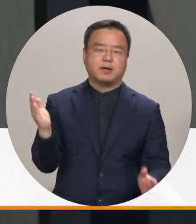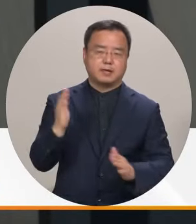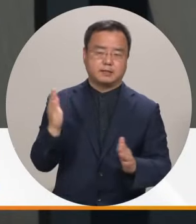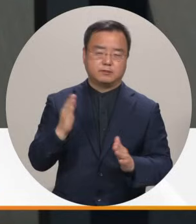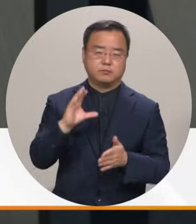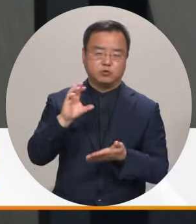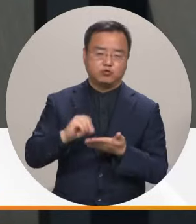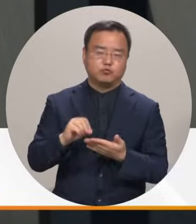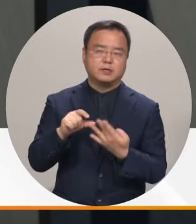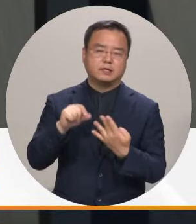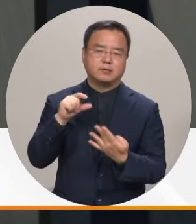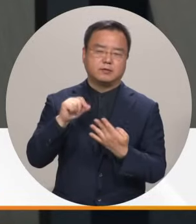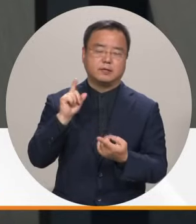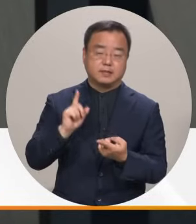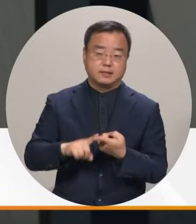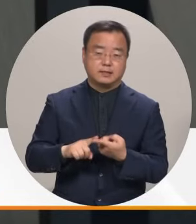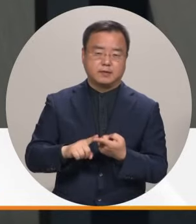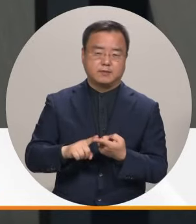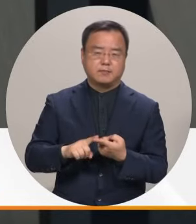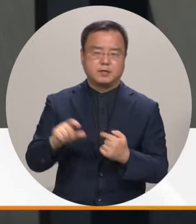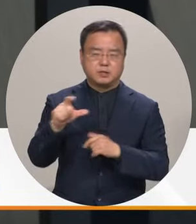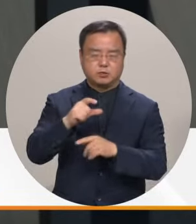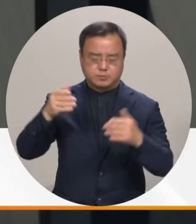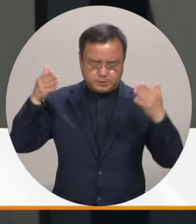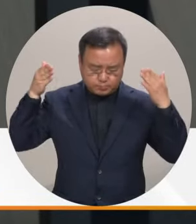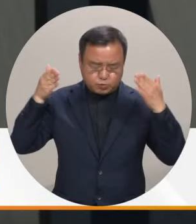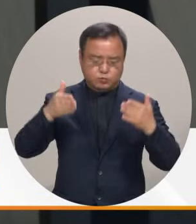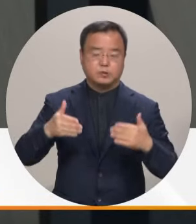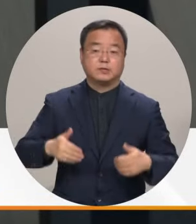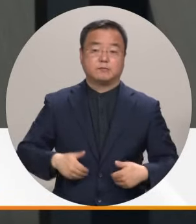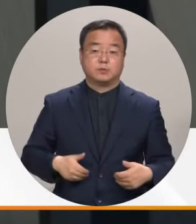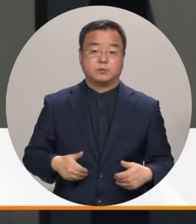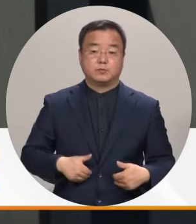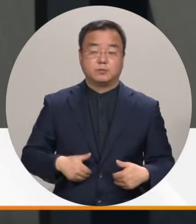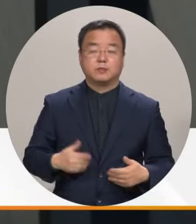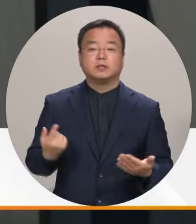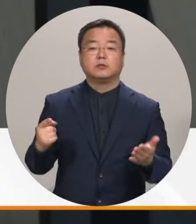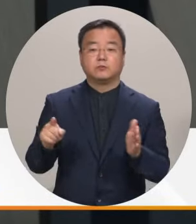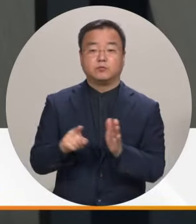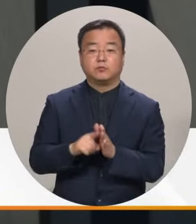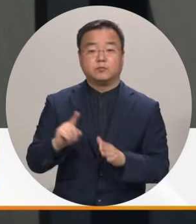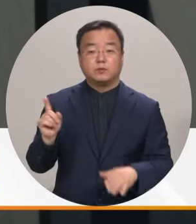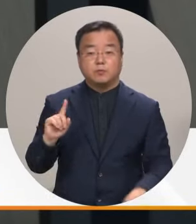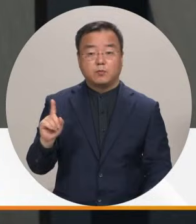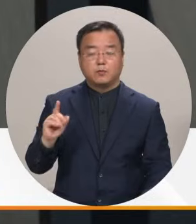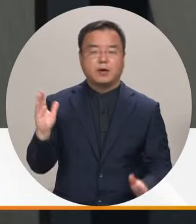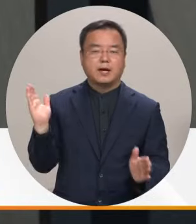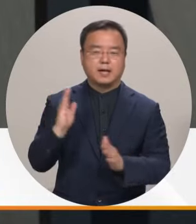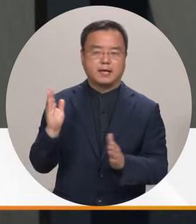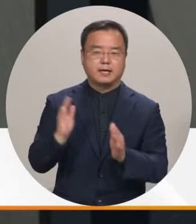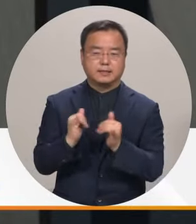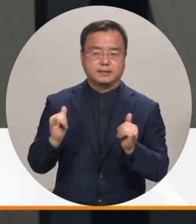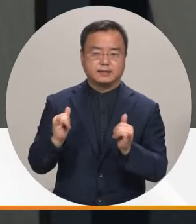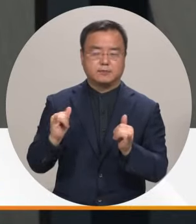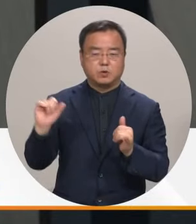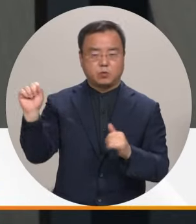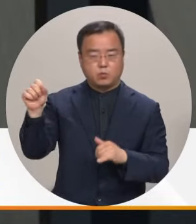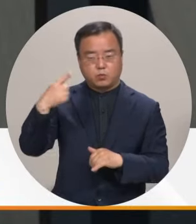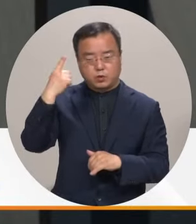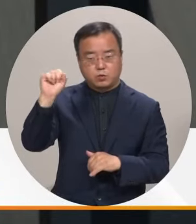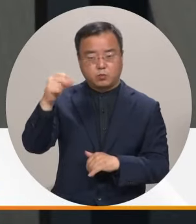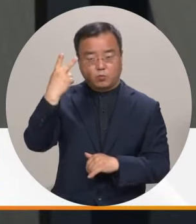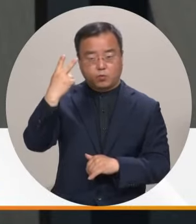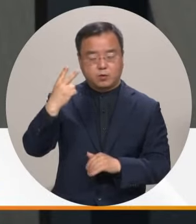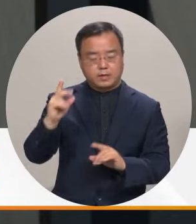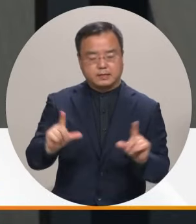주제 선택에 있어서 굉장히 좀 심화를 기울여야 되는데 그러기 위해서는 일단 우리 학생들이 1학년 때 생활 기록부를